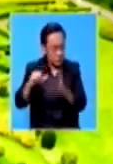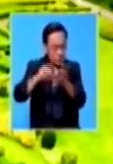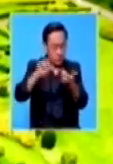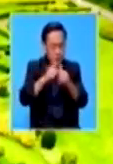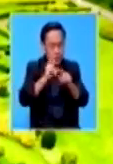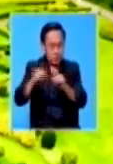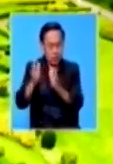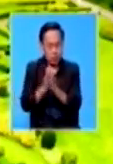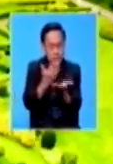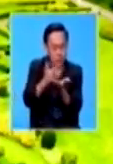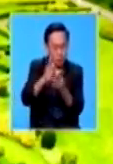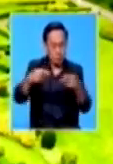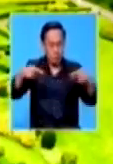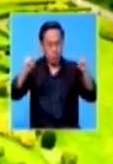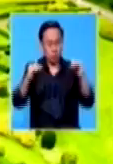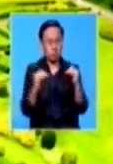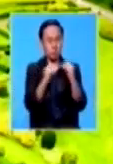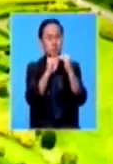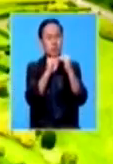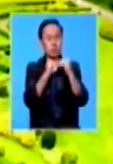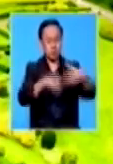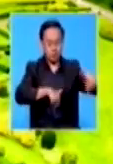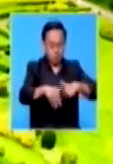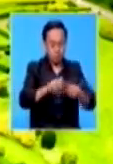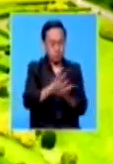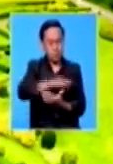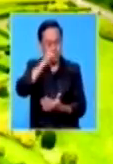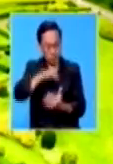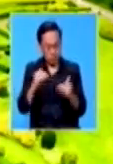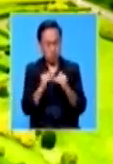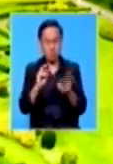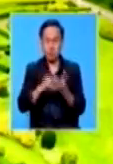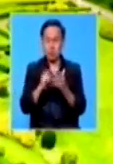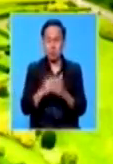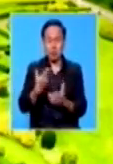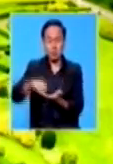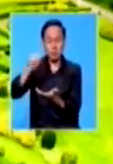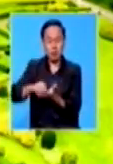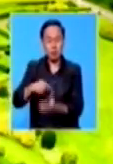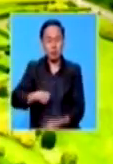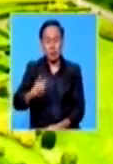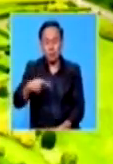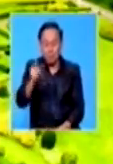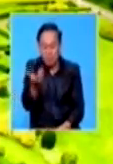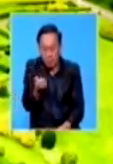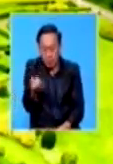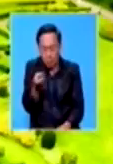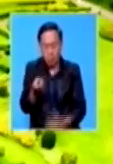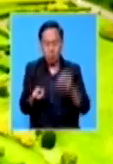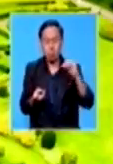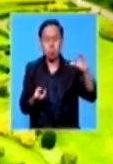แล้วก็ส่วนแบ่งผลประโยชน์ที่เป็นธรรมกับประเทศกับประชาชนของเราด้วยนั่นแหละยากนะยากพูดง่ายๆมันทำง่ายหม